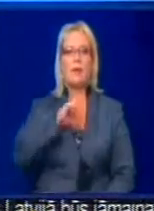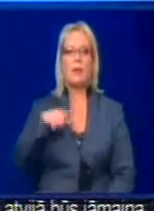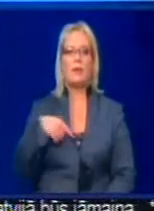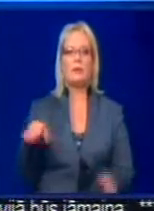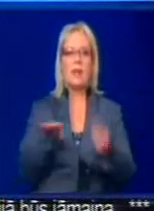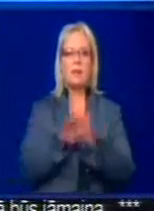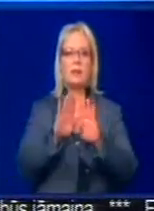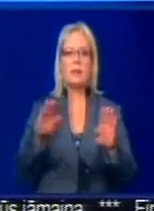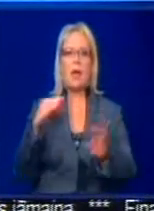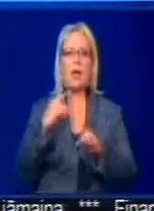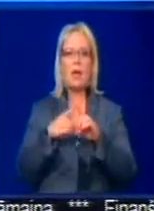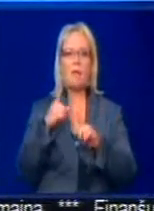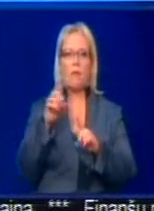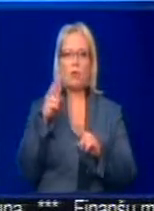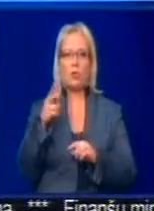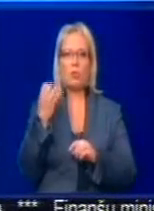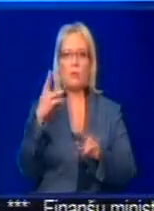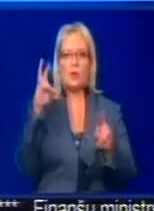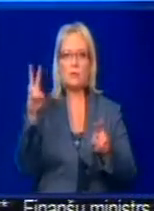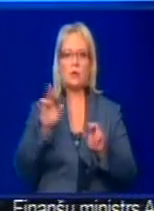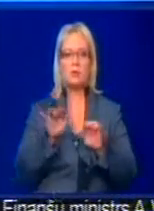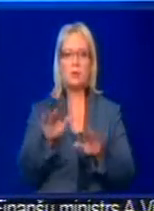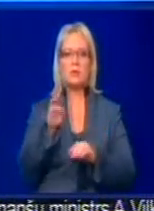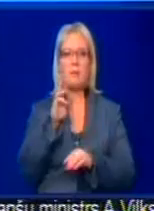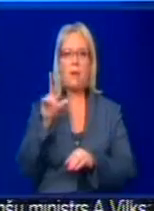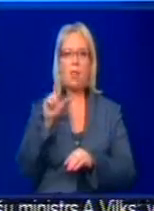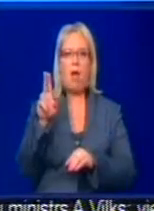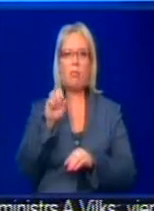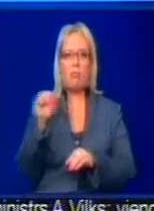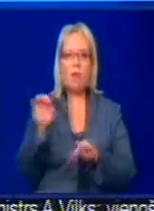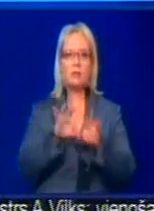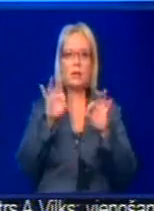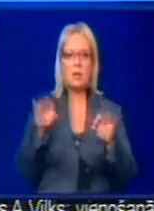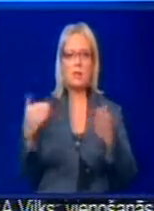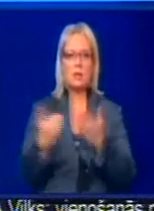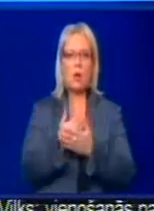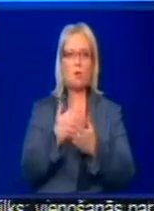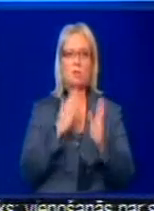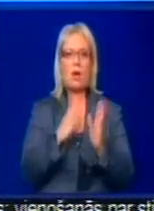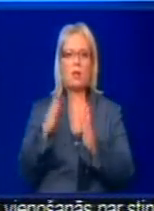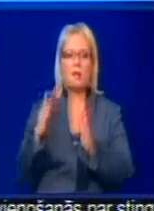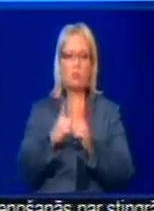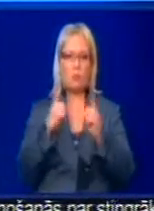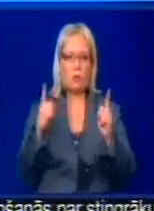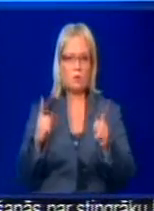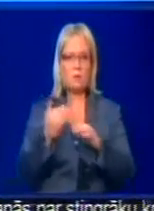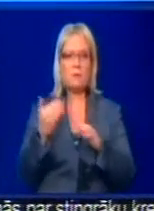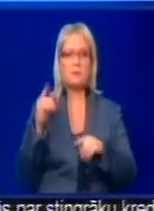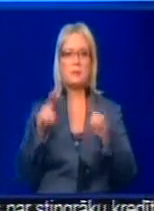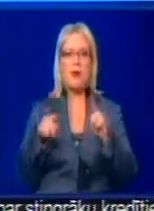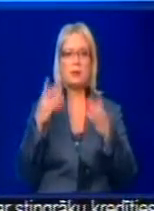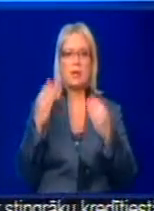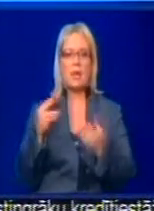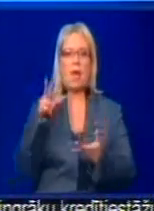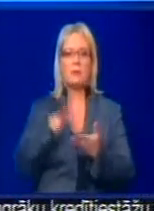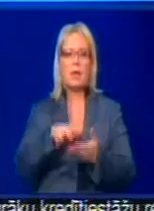Latvijas dalībai izstādā Expo 2015, kas norisināsies Milānā, sācies jauns sagatavošanās posms. Pirms pāris